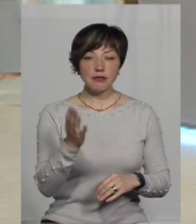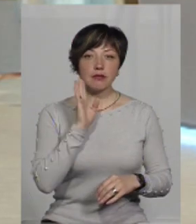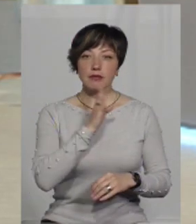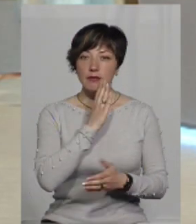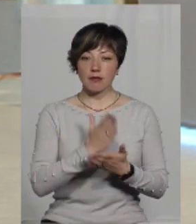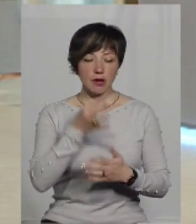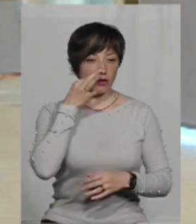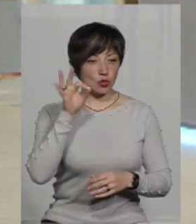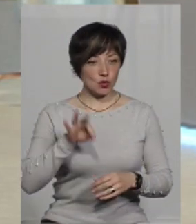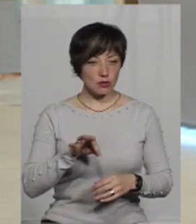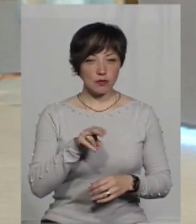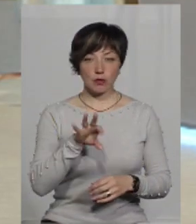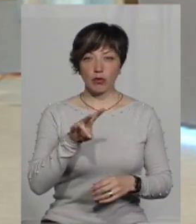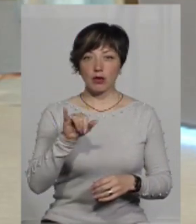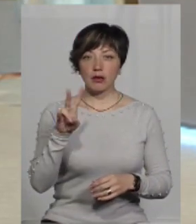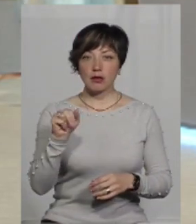вже має досвід у Поліни